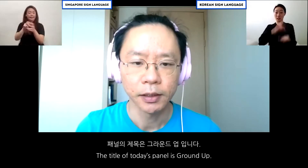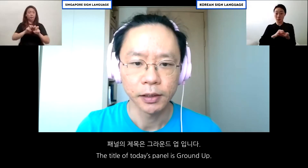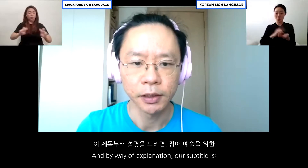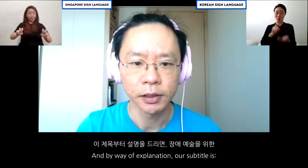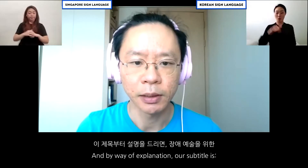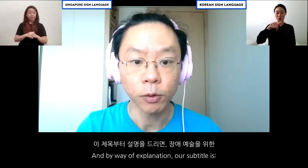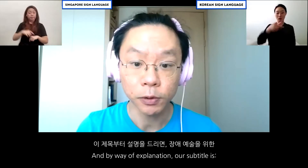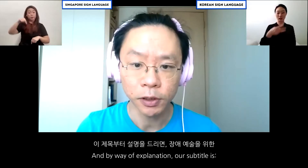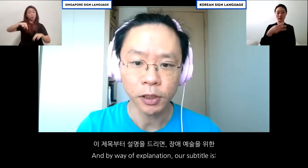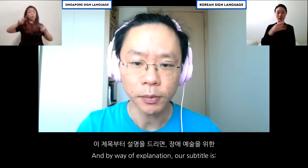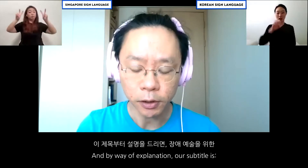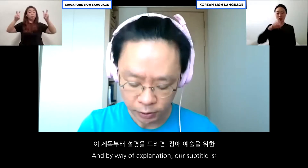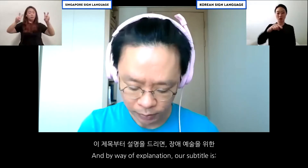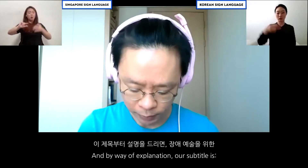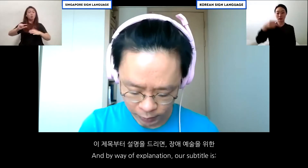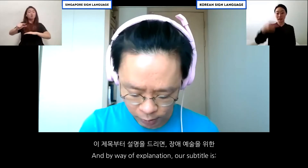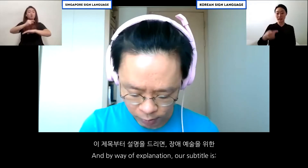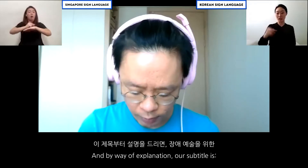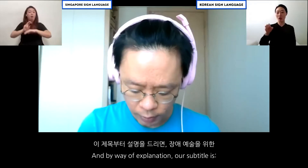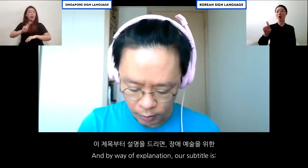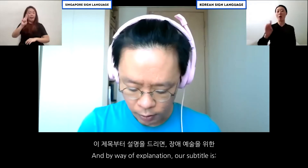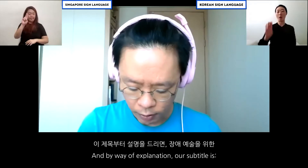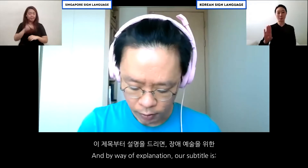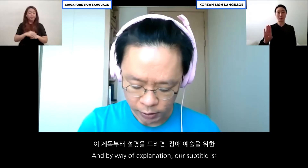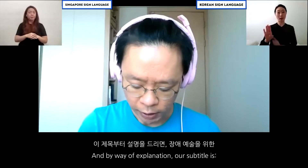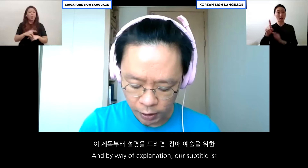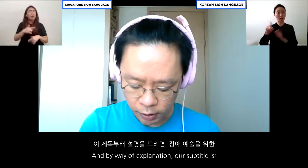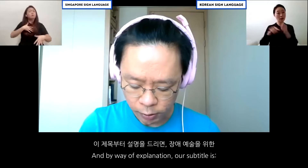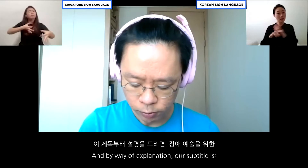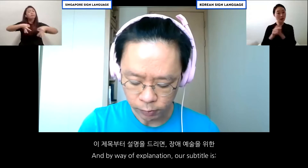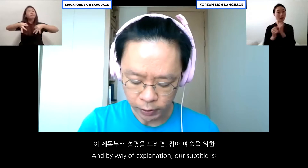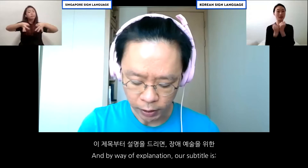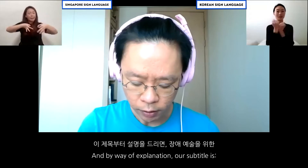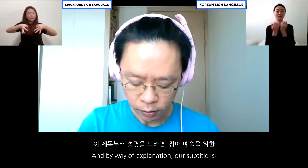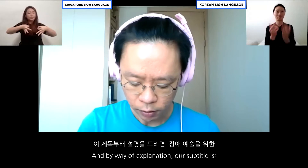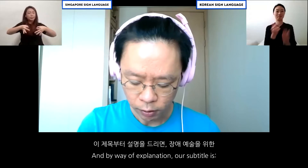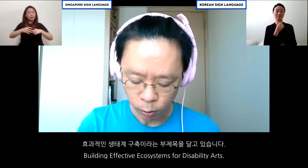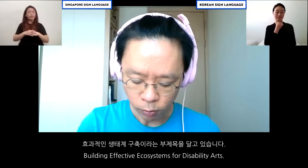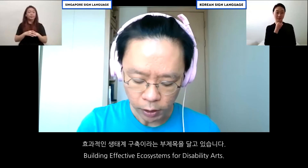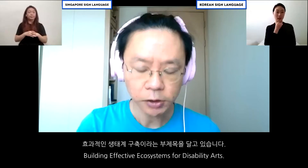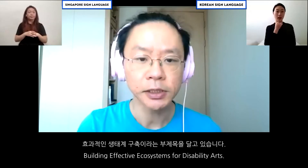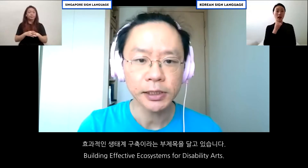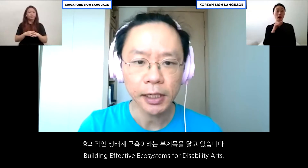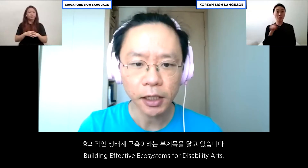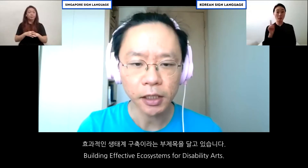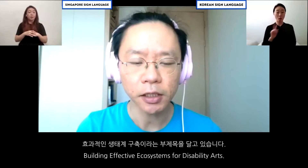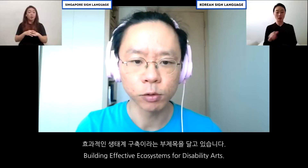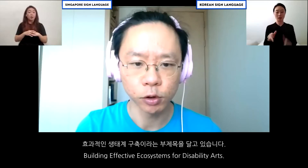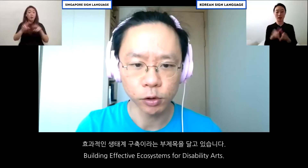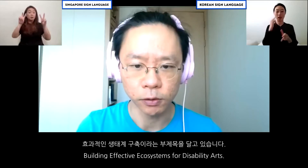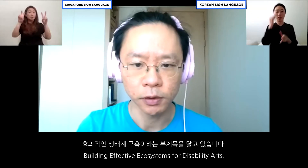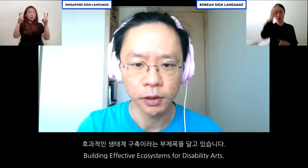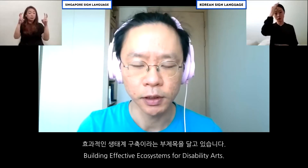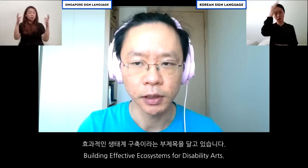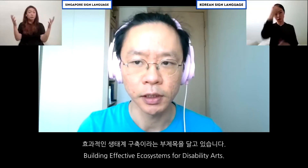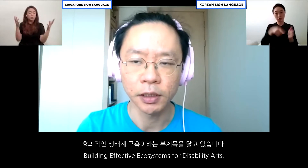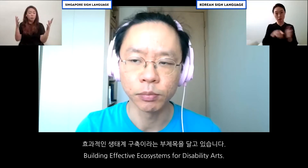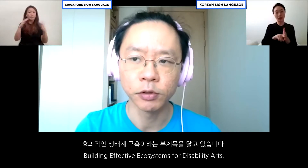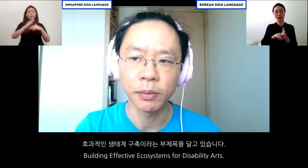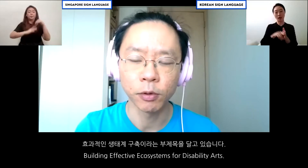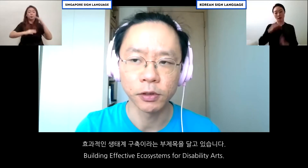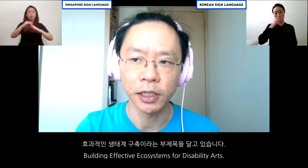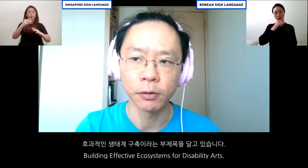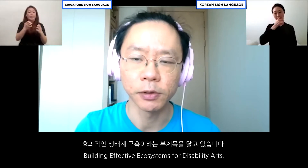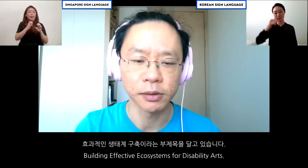Up입니다. 이 제목부터 설명을 드리면요. 장애예술을 위한 효과적인 생태계